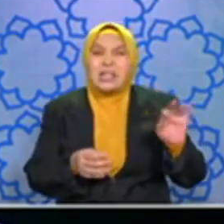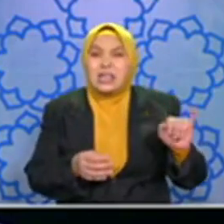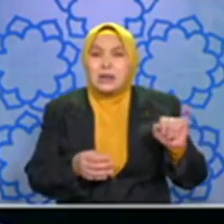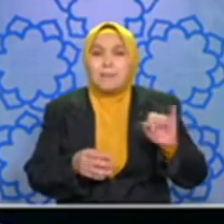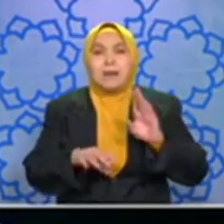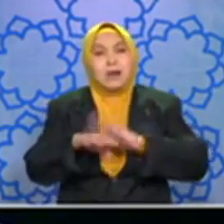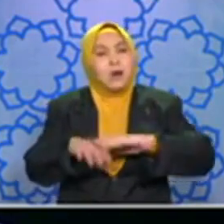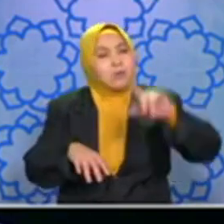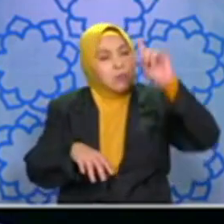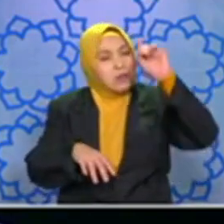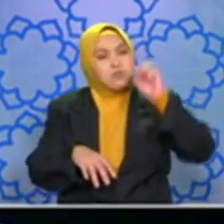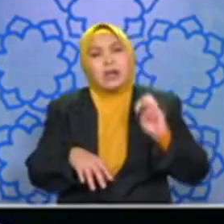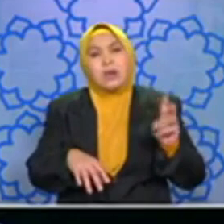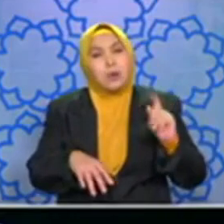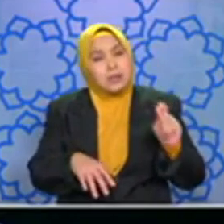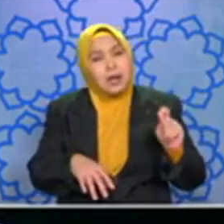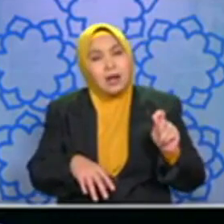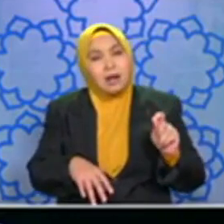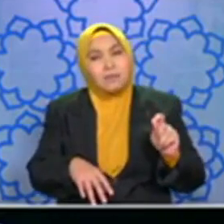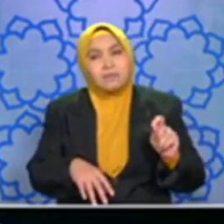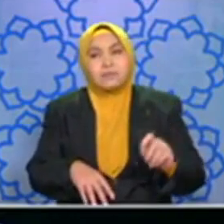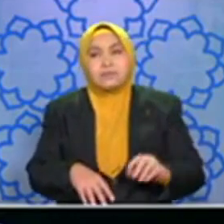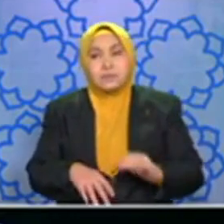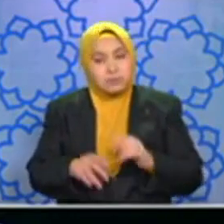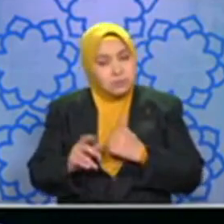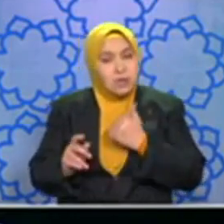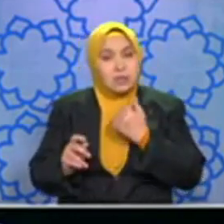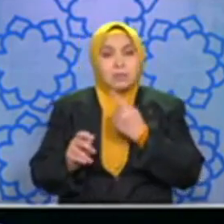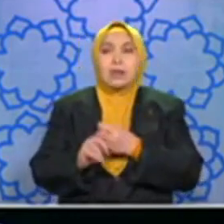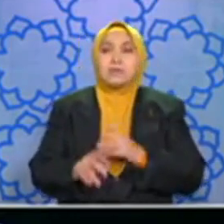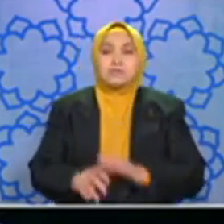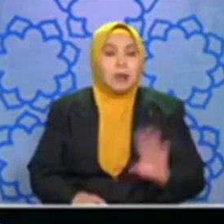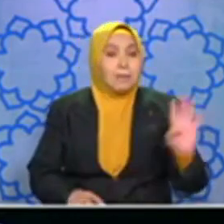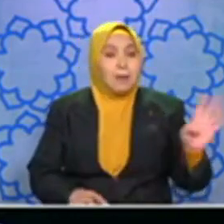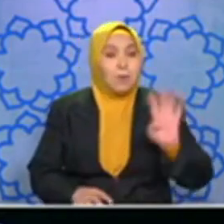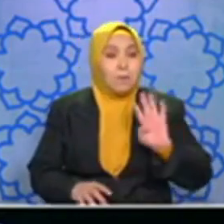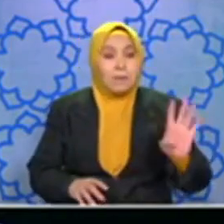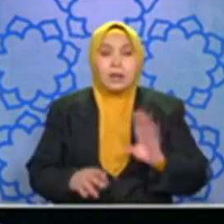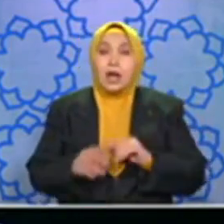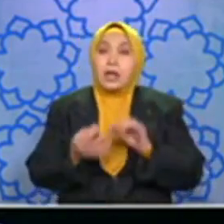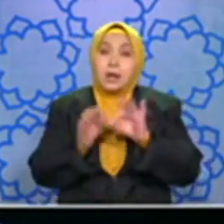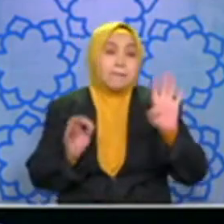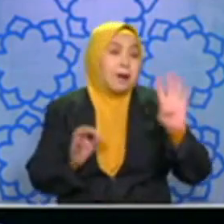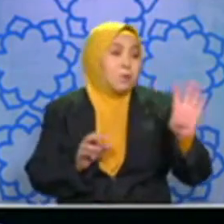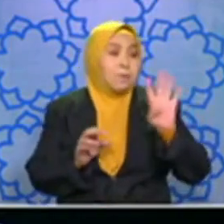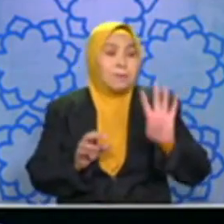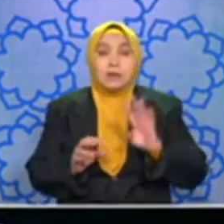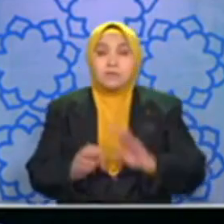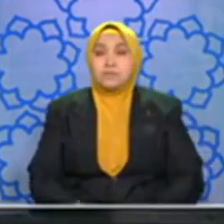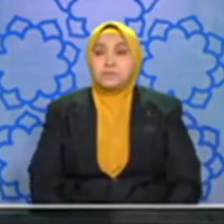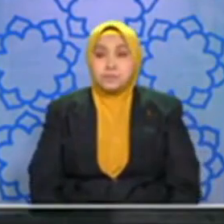insya-Allah. Ayat 44 insya kita. Ayat 44. 44. Oh. A'udzu billahi minasyaitanir rajim.